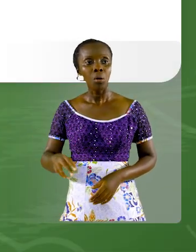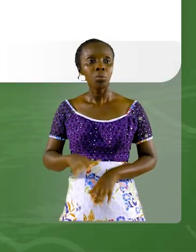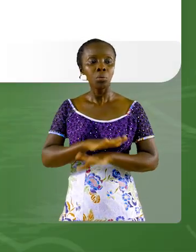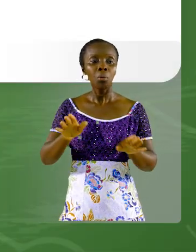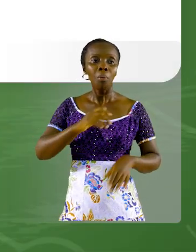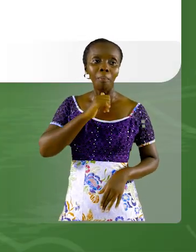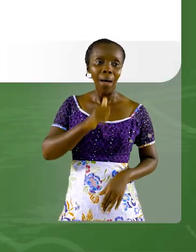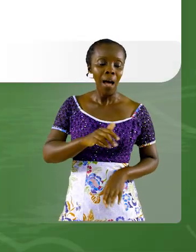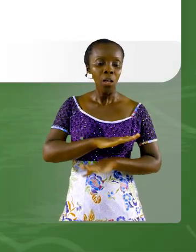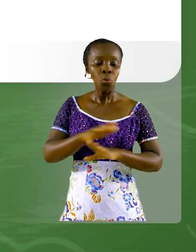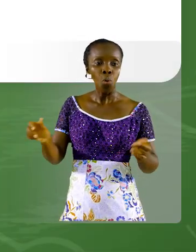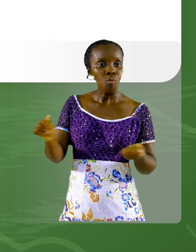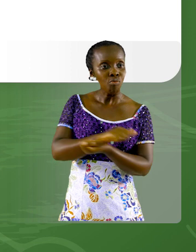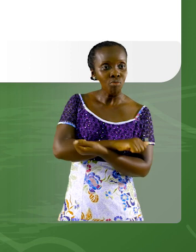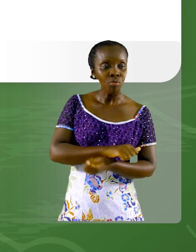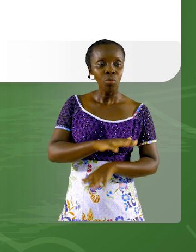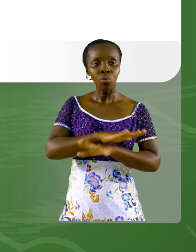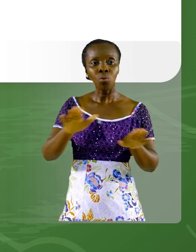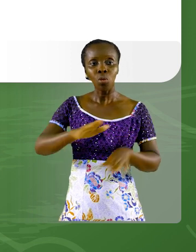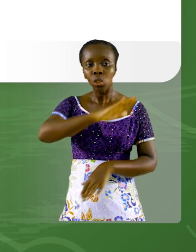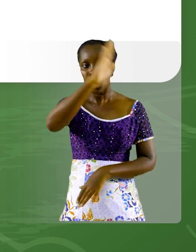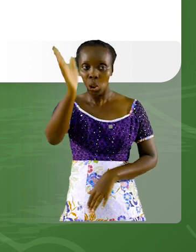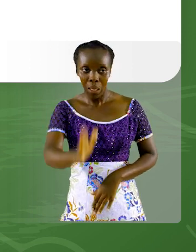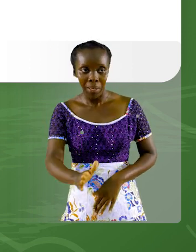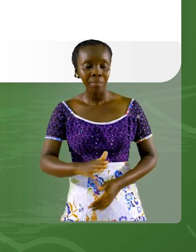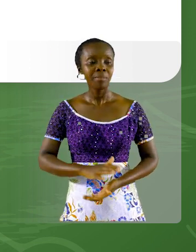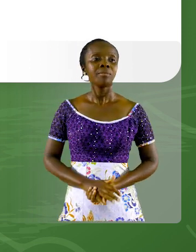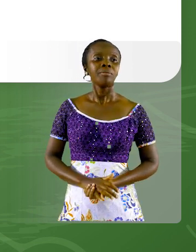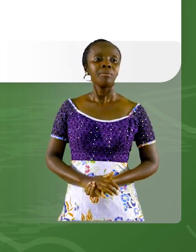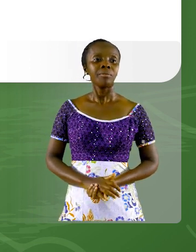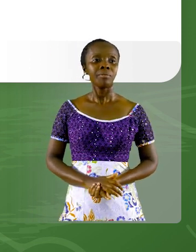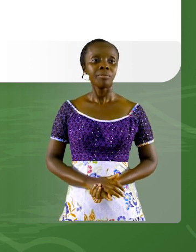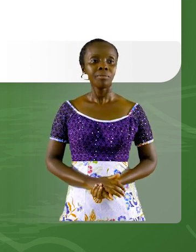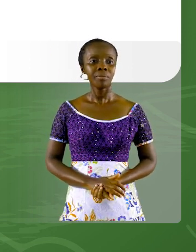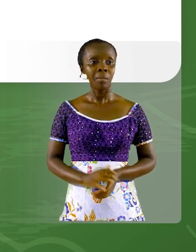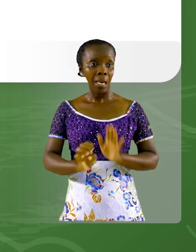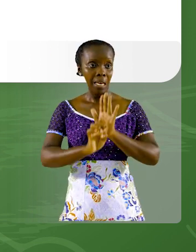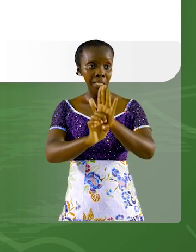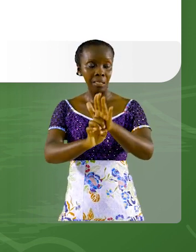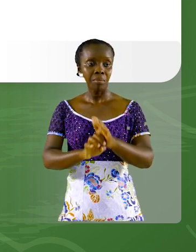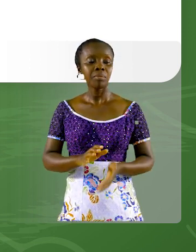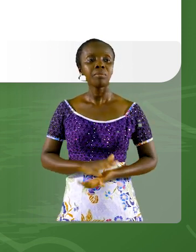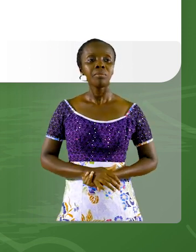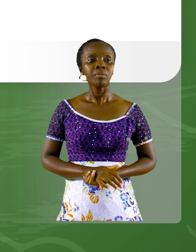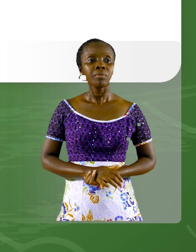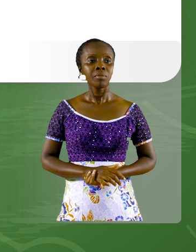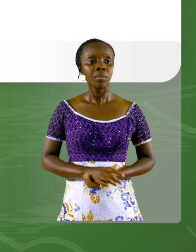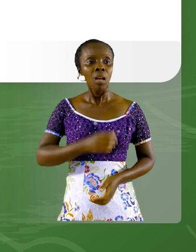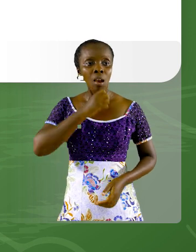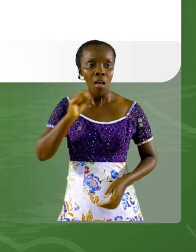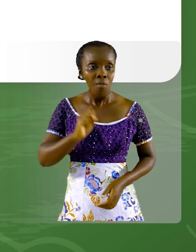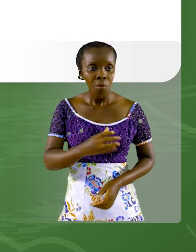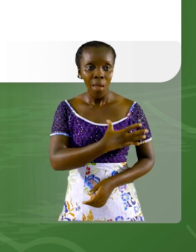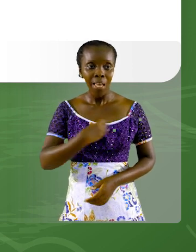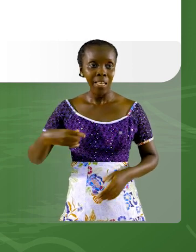pas, ne plus, ne jamais. En exemple, nous avons les vieux et